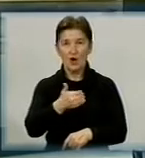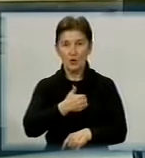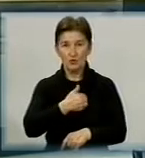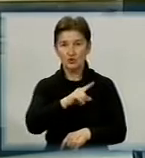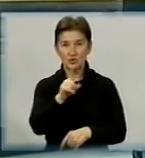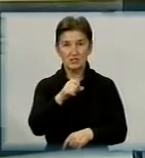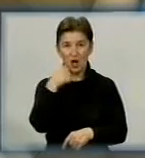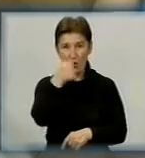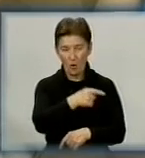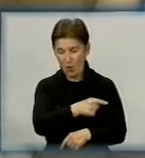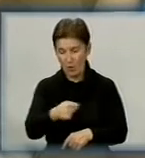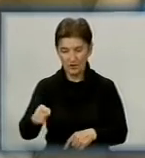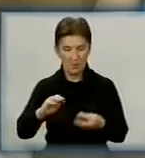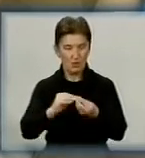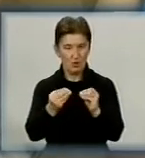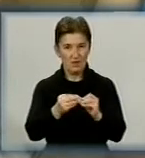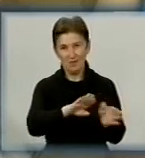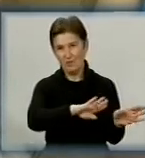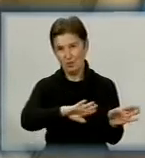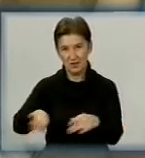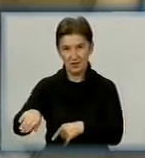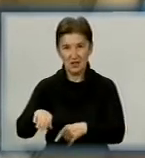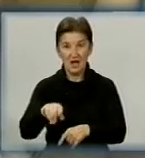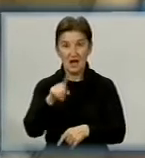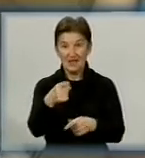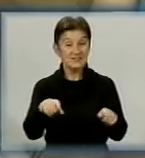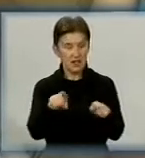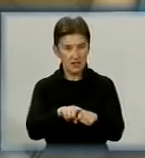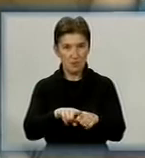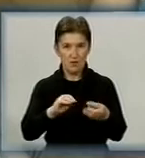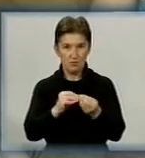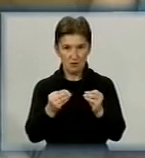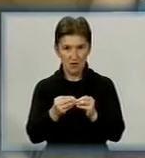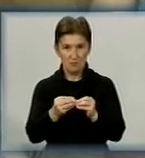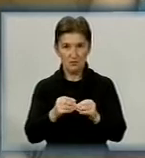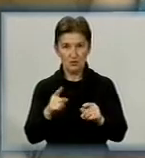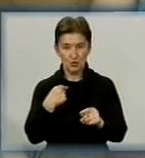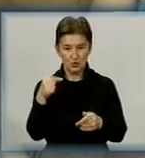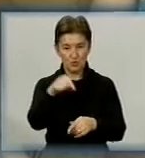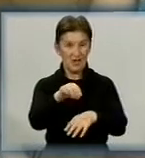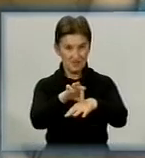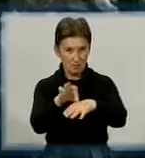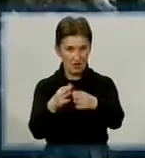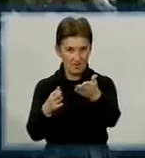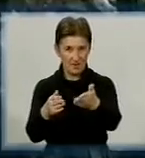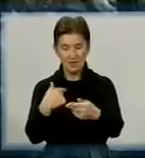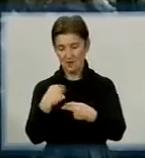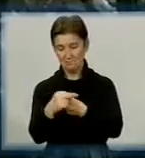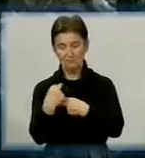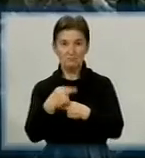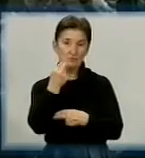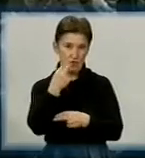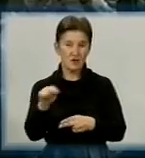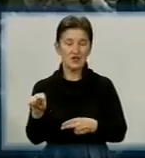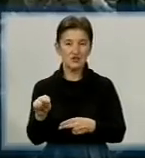у лікарні вирішать. З тими проблемами, з якими я сюди потрапила, мені набагато краще, ніж було до цього. Аби з'ясувати, чому